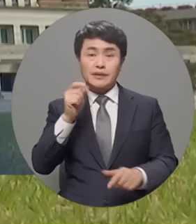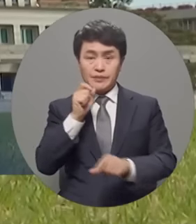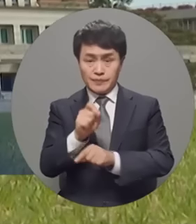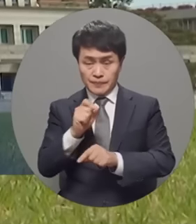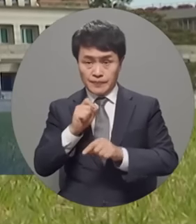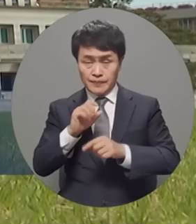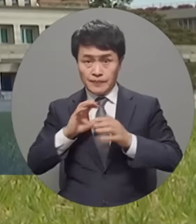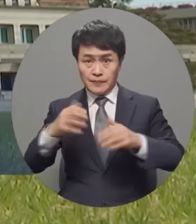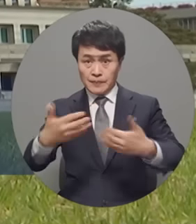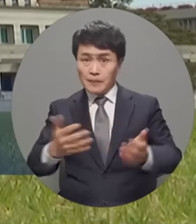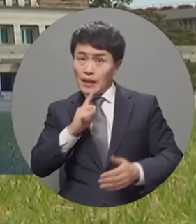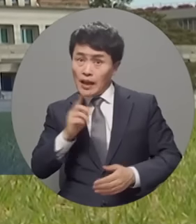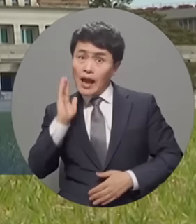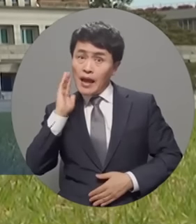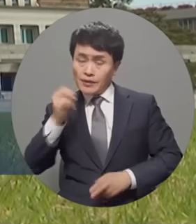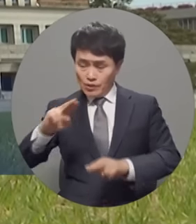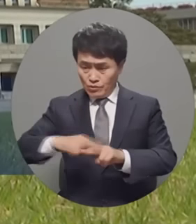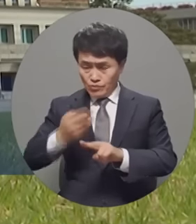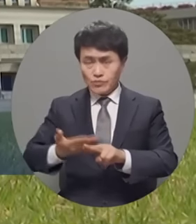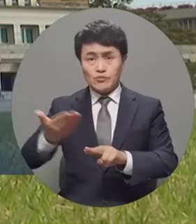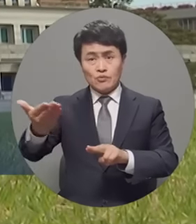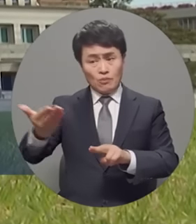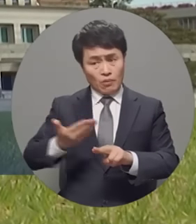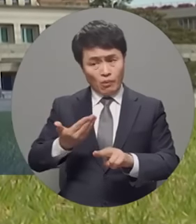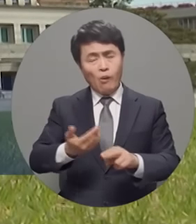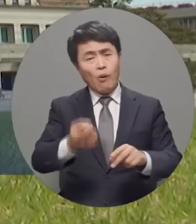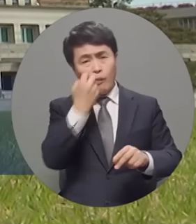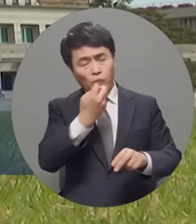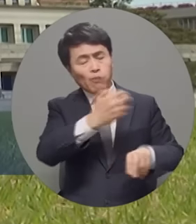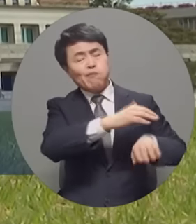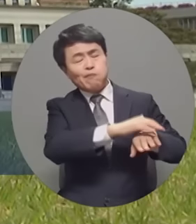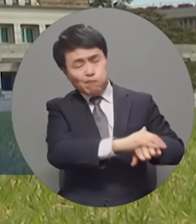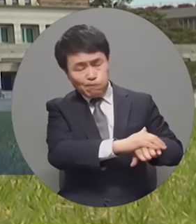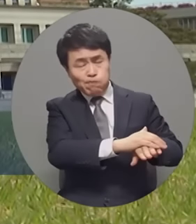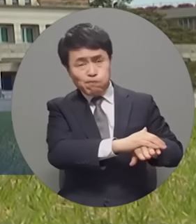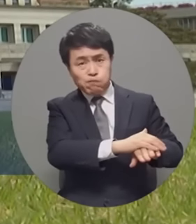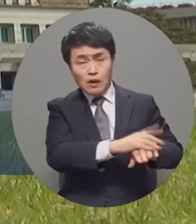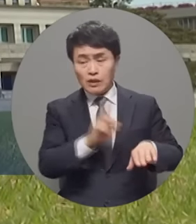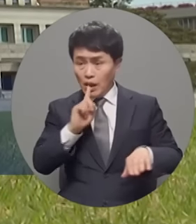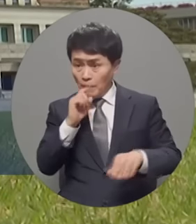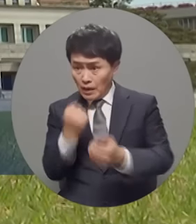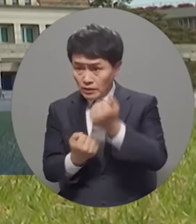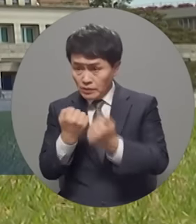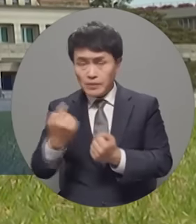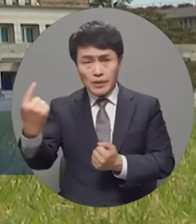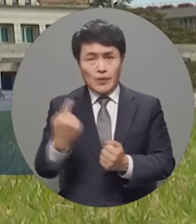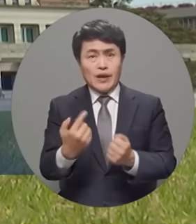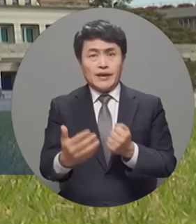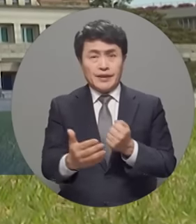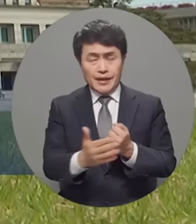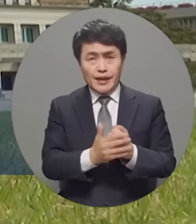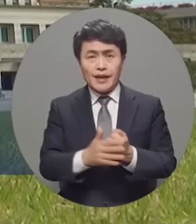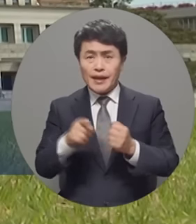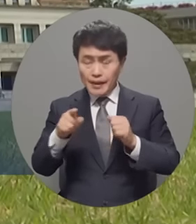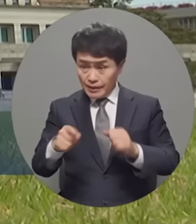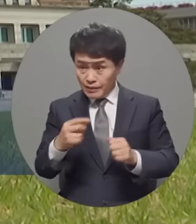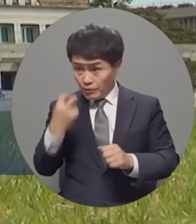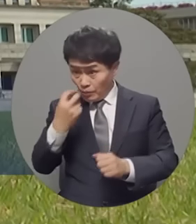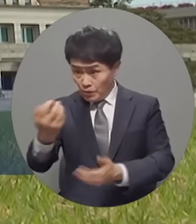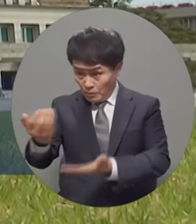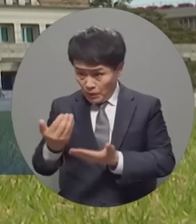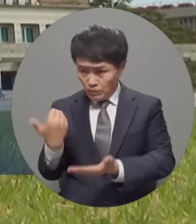발로는 대통령 선물로 보관 관리하고 있다는 취지로 계속 설명을 해왔기 때문에 금품을 받은 다음에